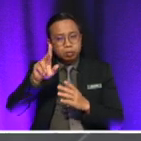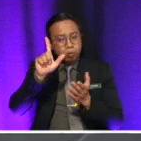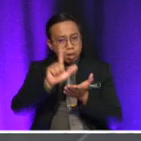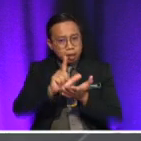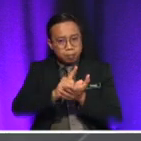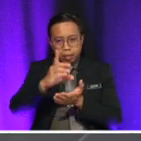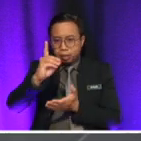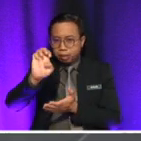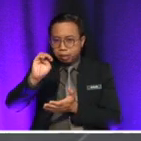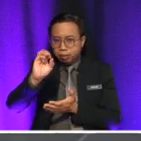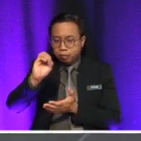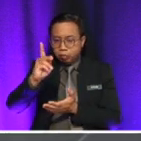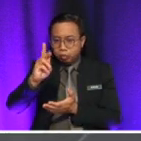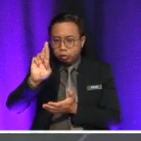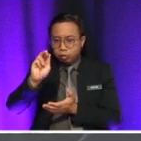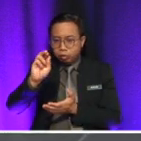demokrasi